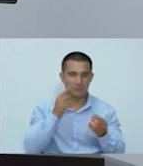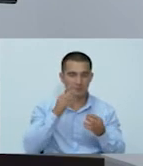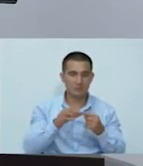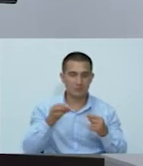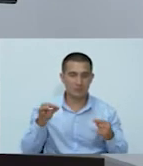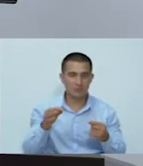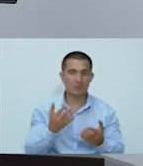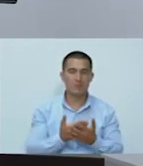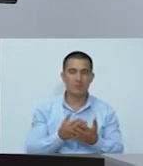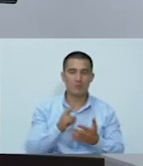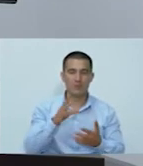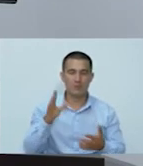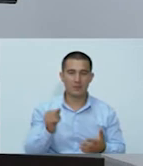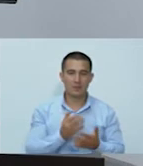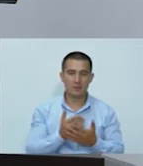PVA yelimi va